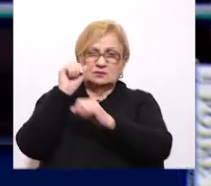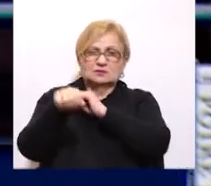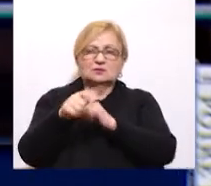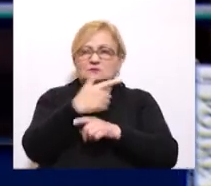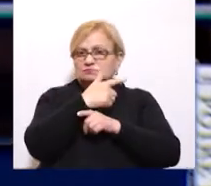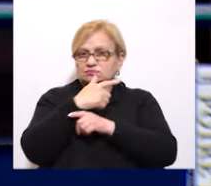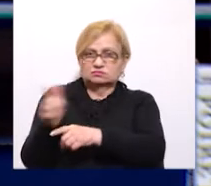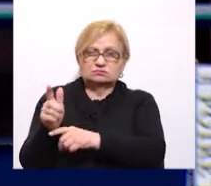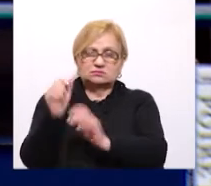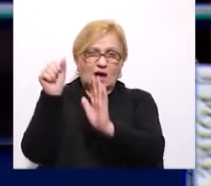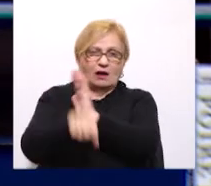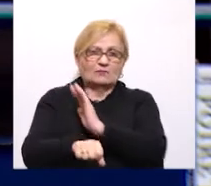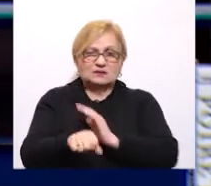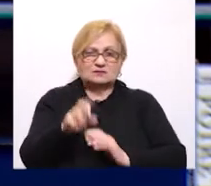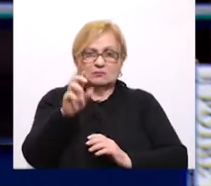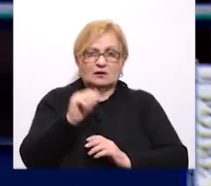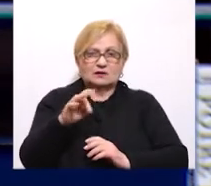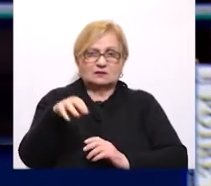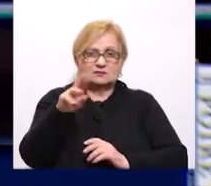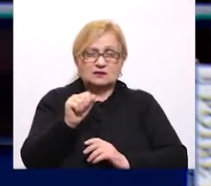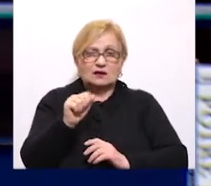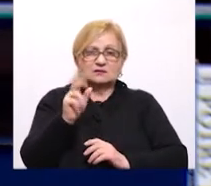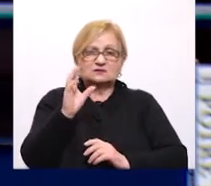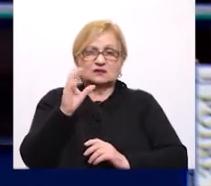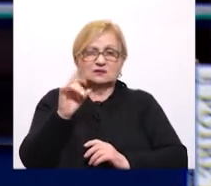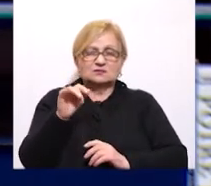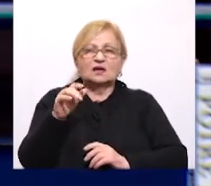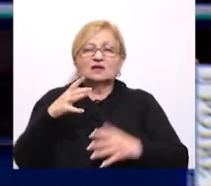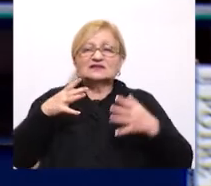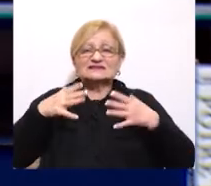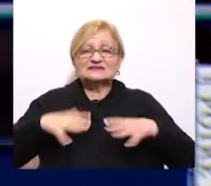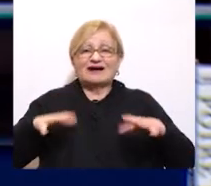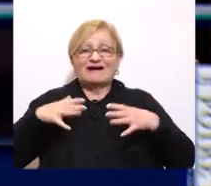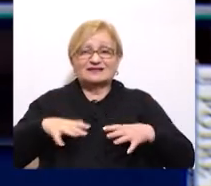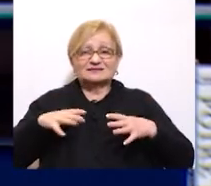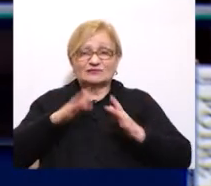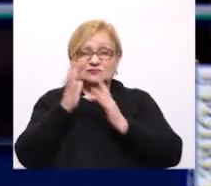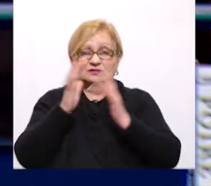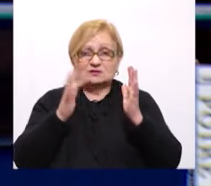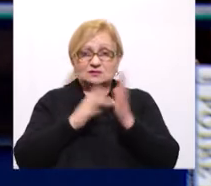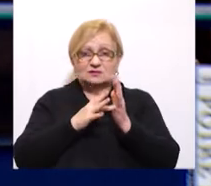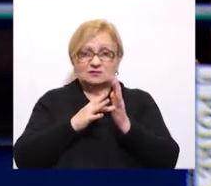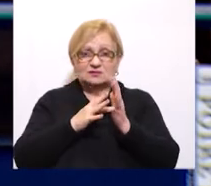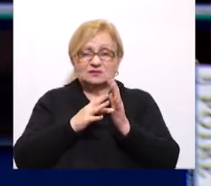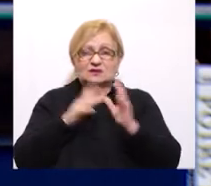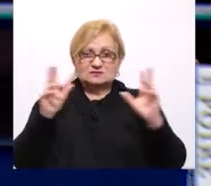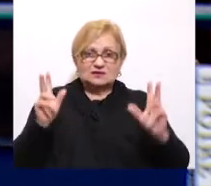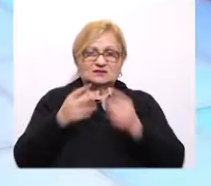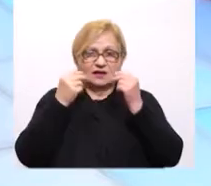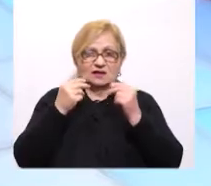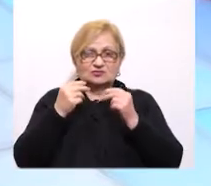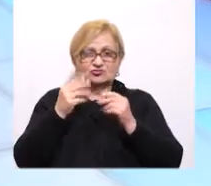ბარდას კლიაროსის ჯარს და საქრისტიანოს აჯანყებული სპარსელების აგრესიისგან